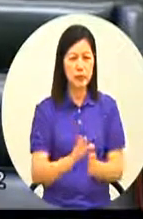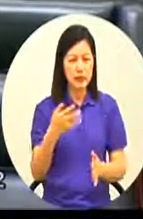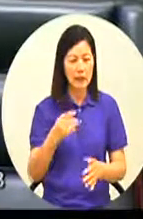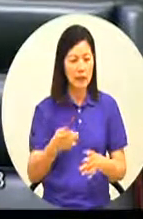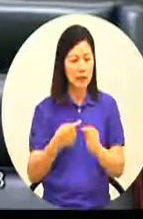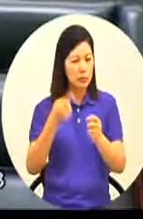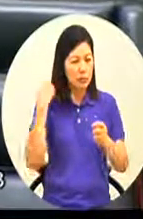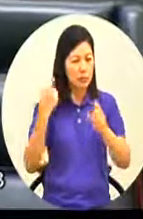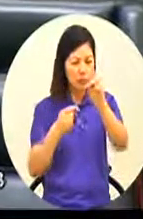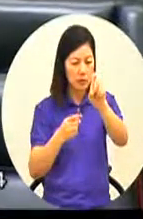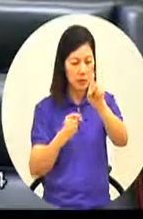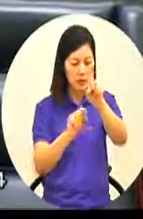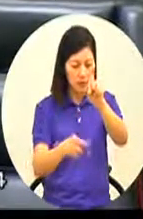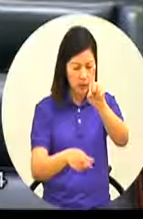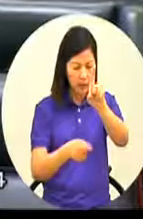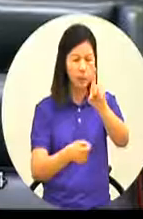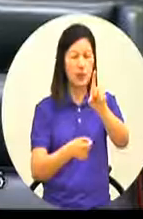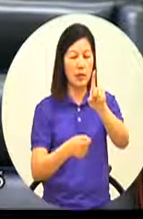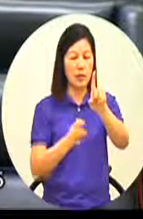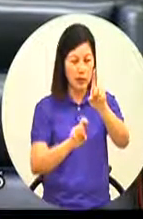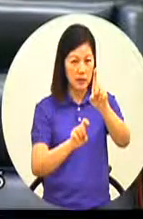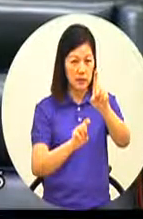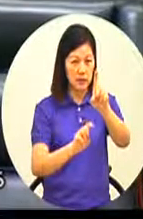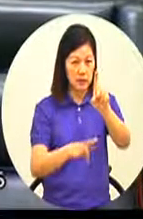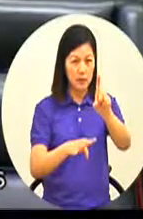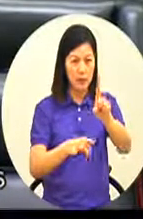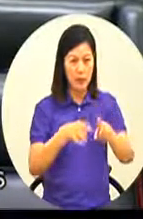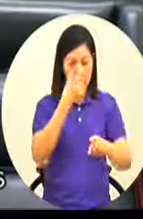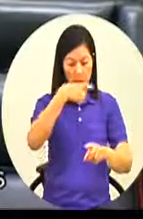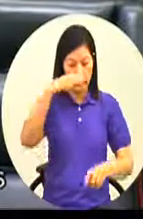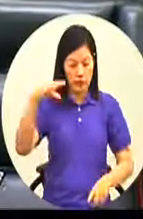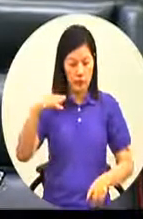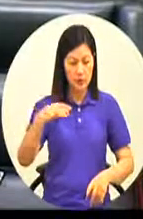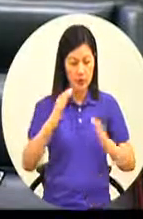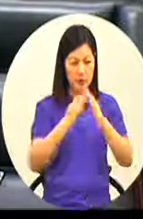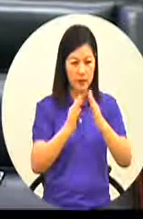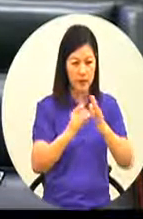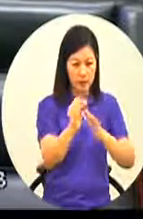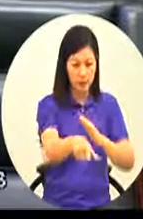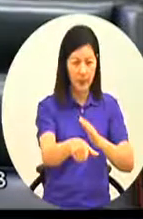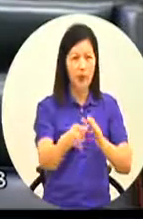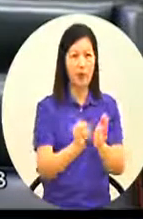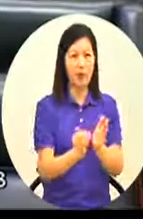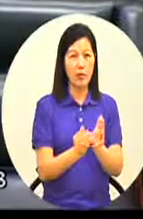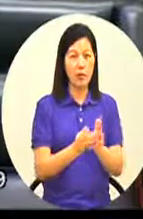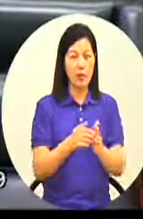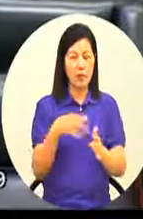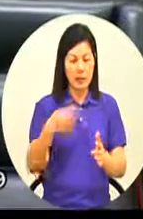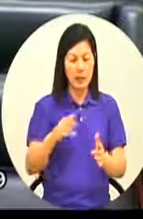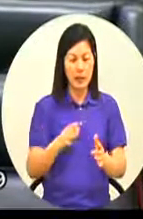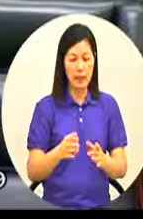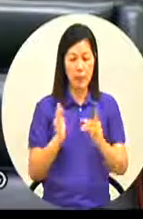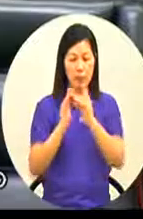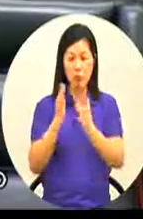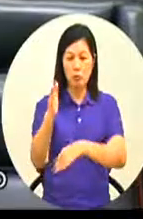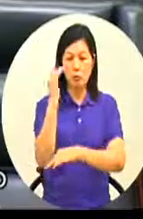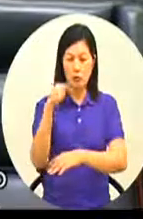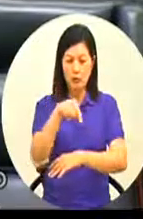10月14日才买厝来咱凤山，好啊，都要买来咱凤山，啊来都结果到户政都哎，你无搞一单歹